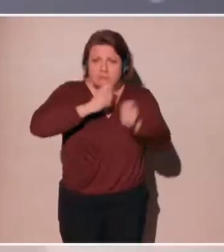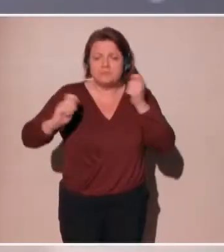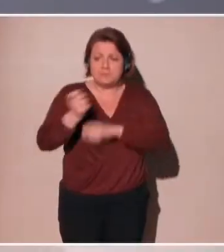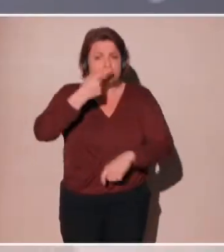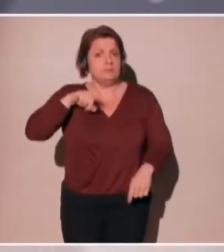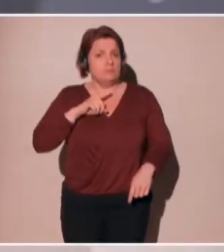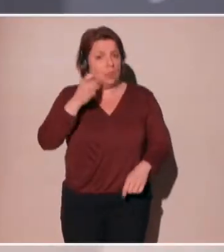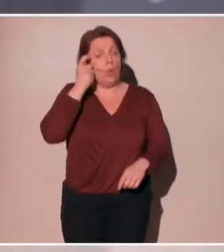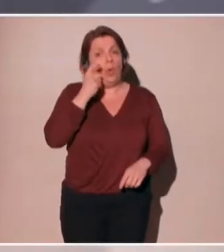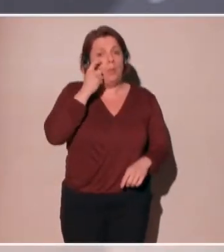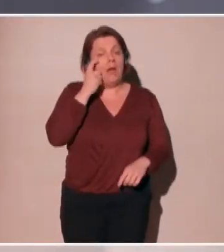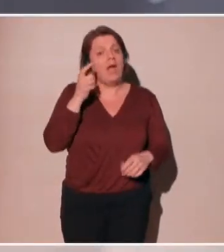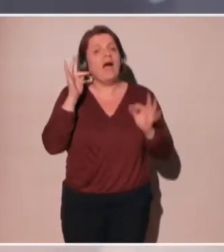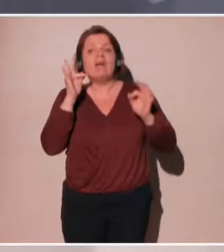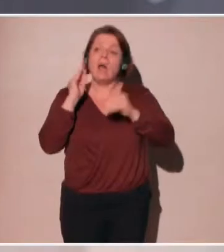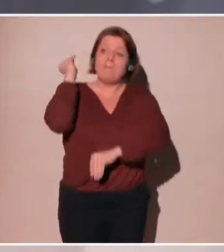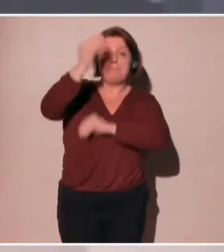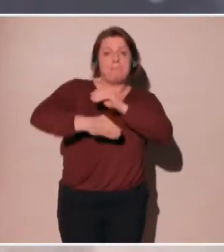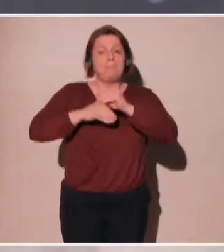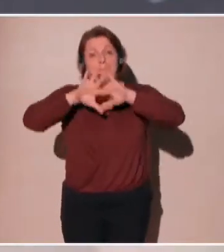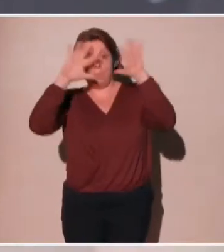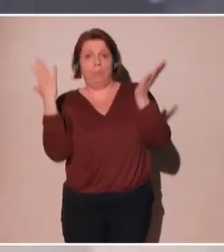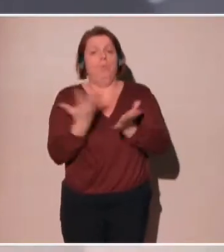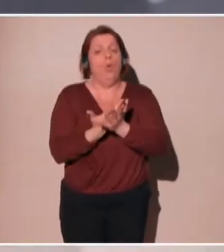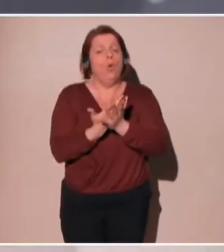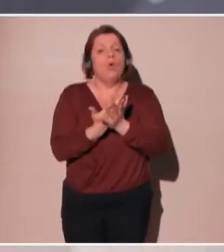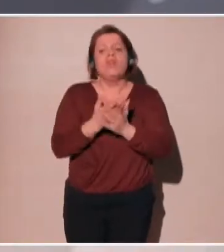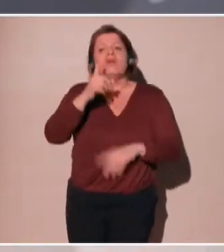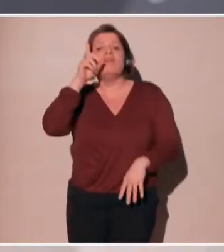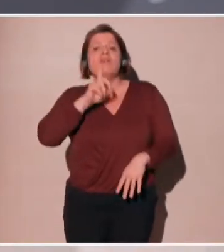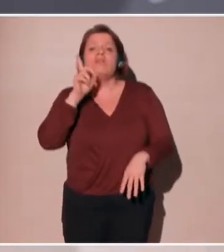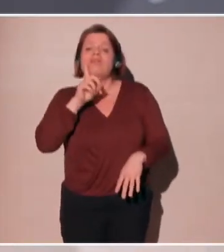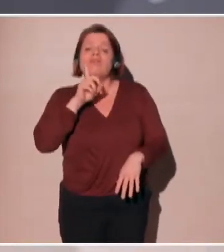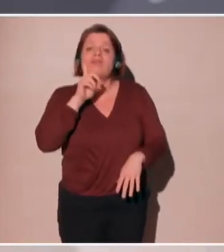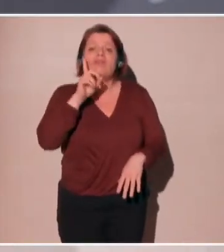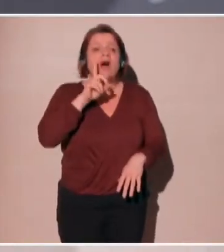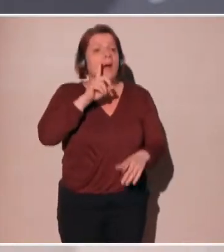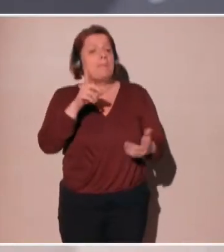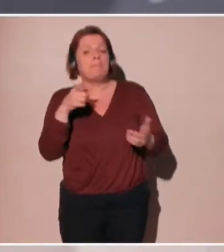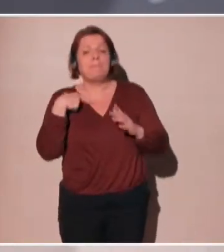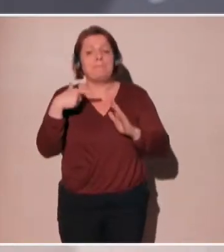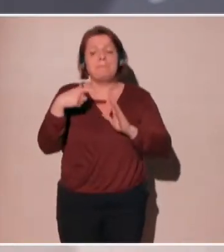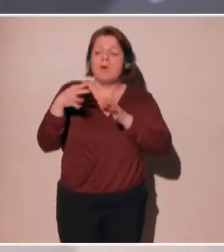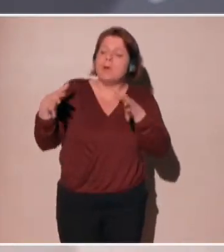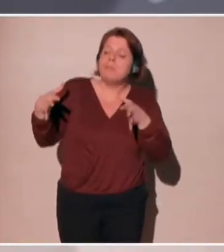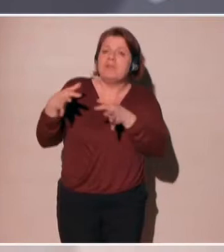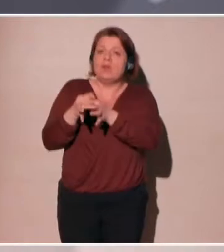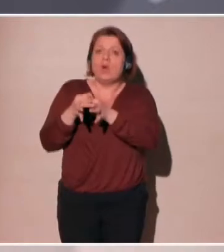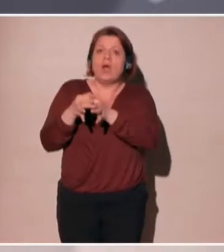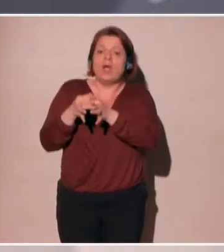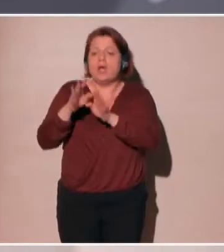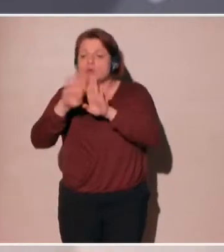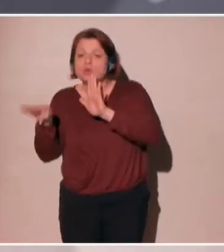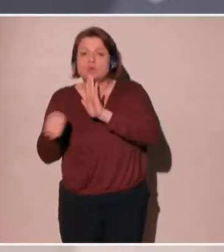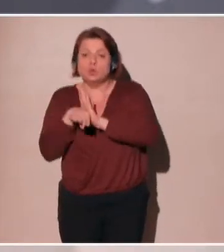constaté qu'à échelle mondiale, le pourcentage de femmes et de minorités